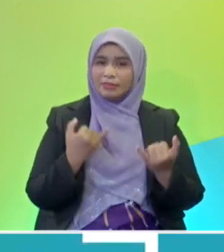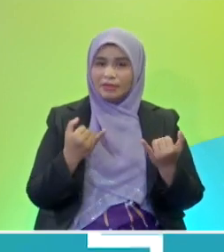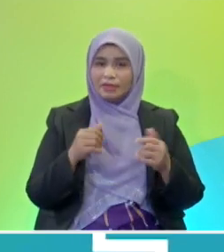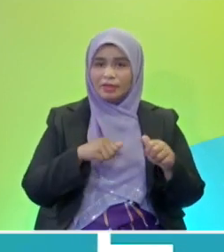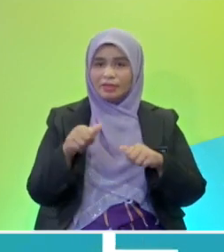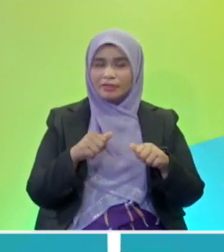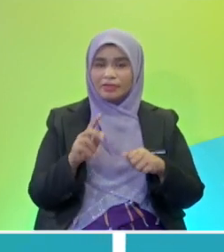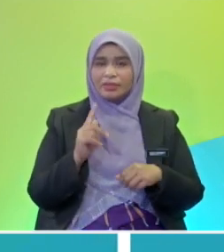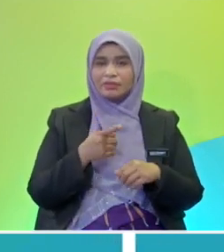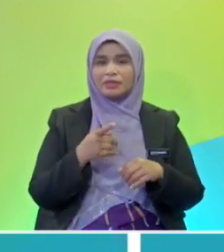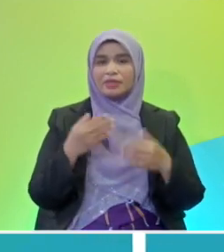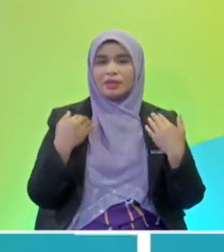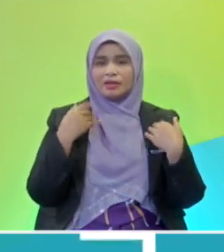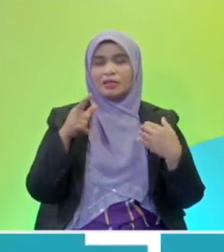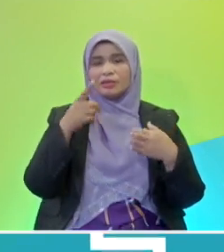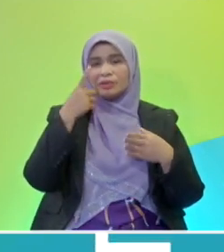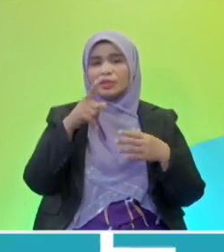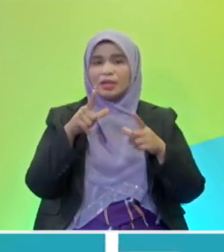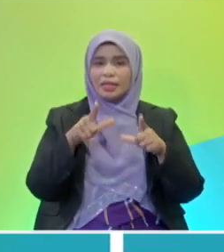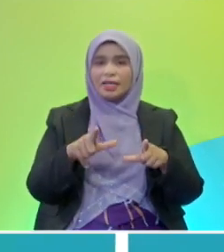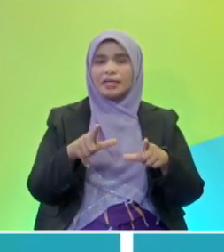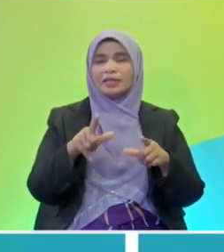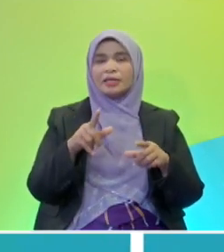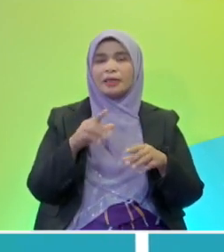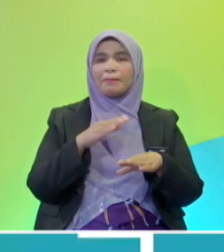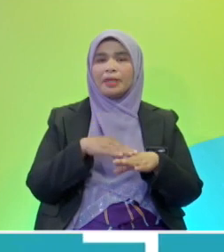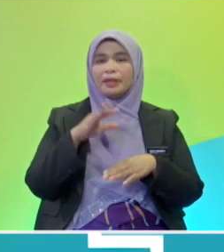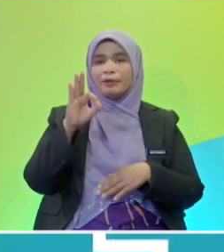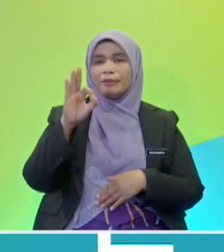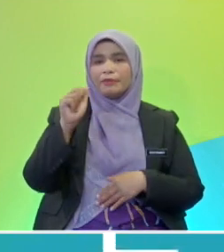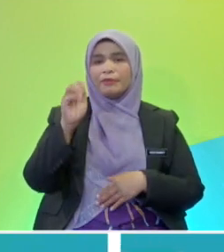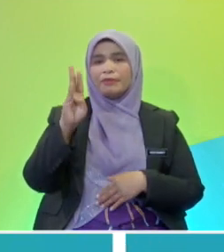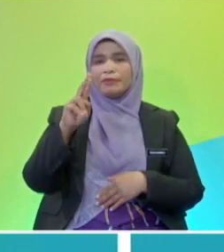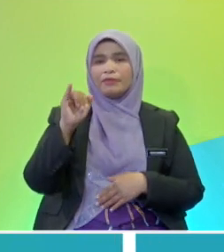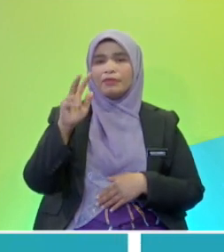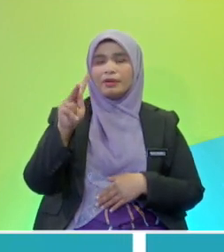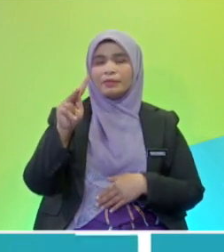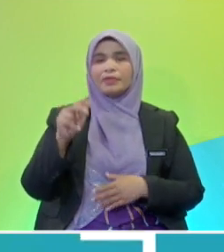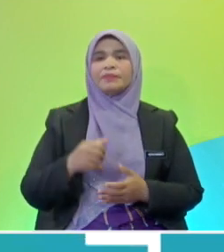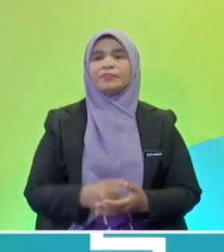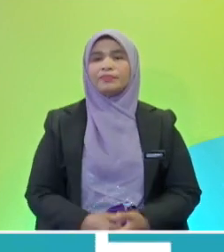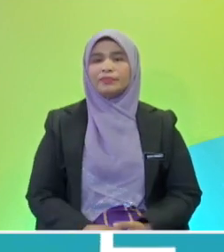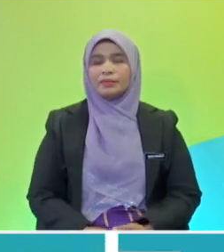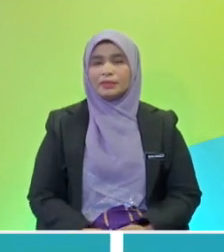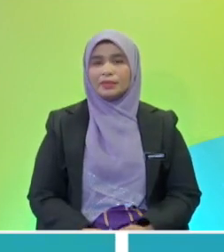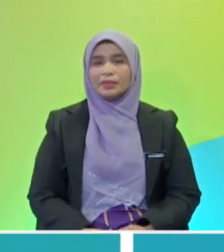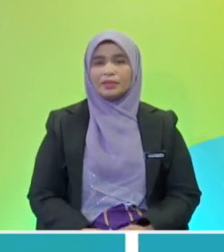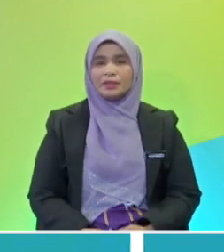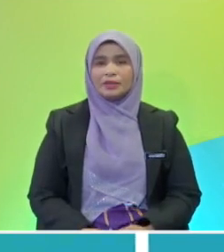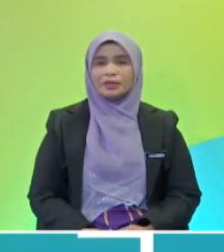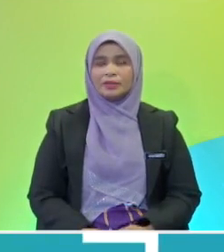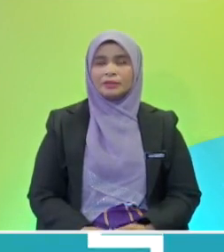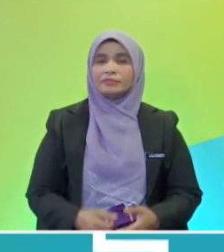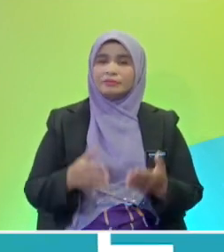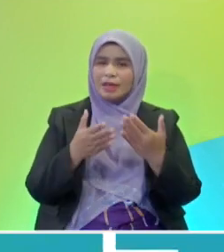melekatkan dua fabrik betul okey saya nampaknya saya dah dapat dah Rentak dia Cikgu senang a